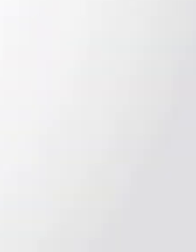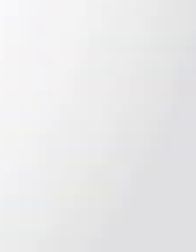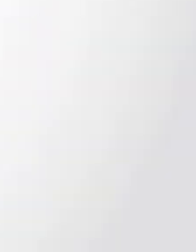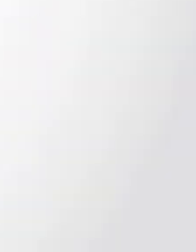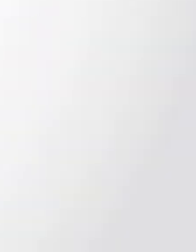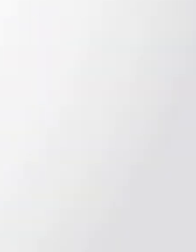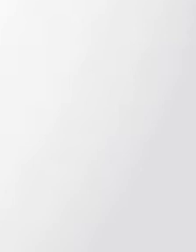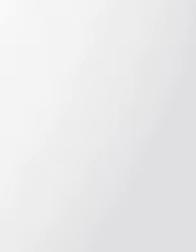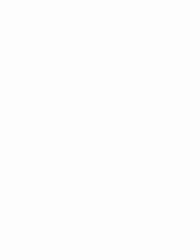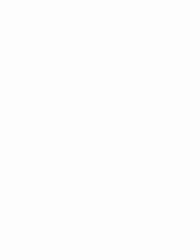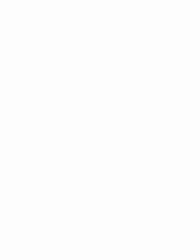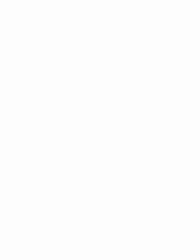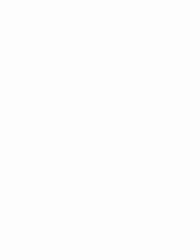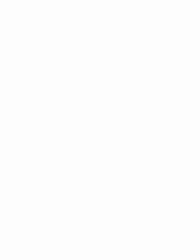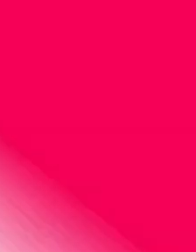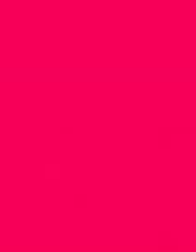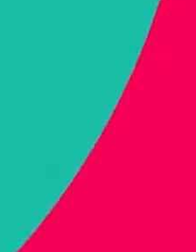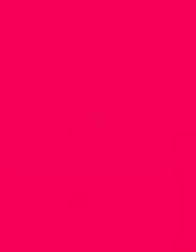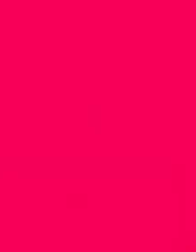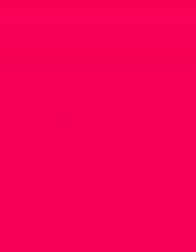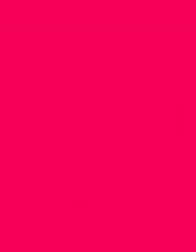TV KPM.